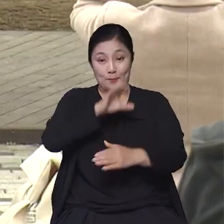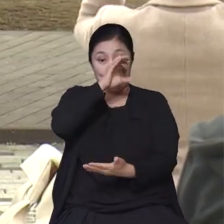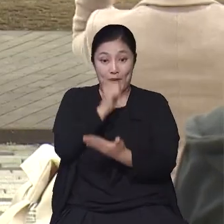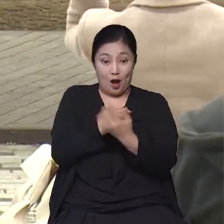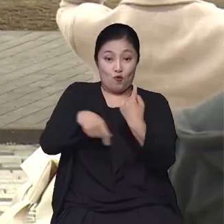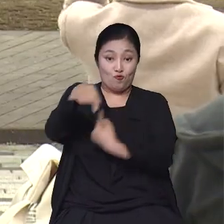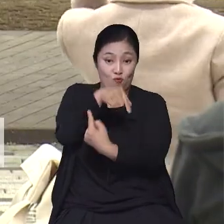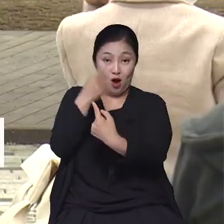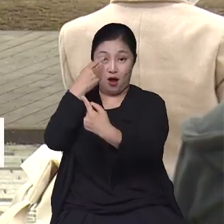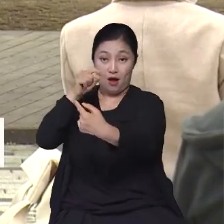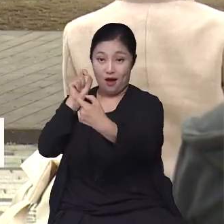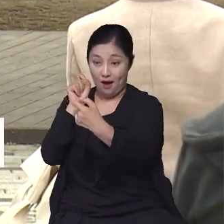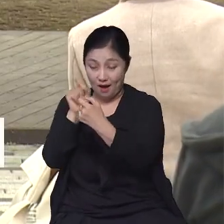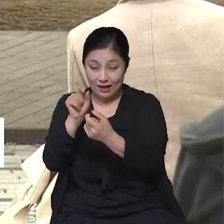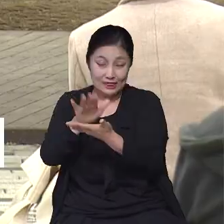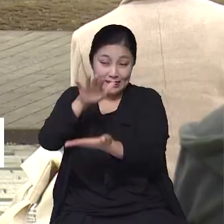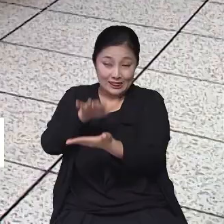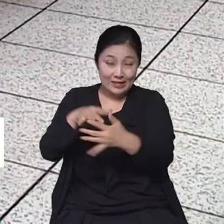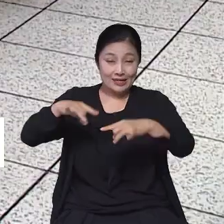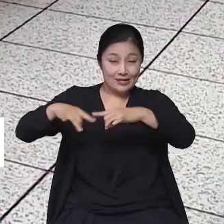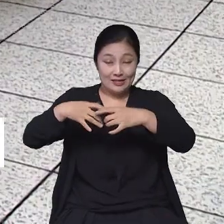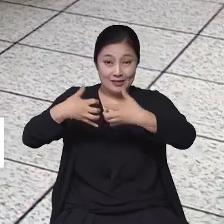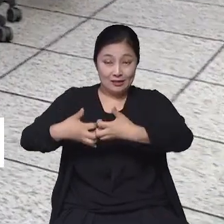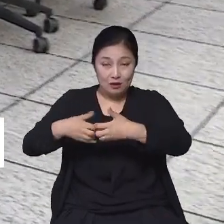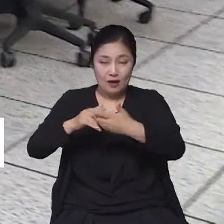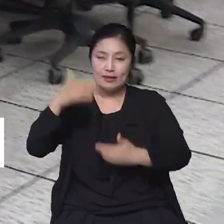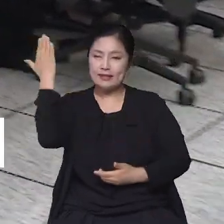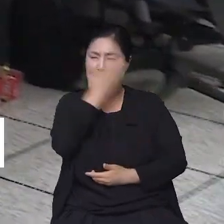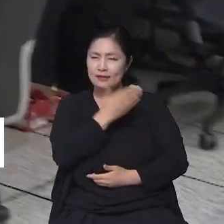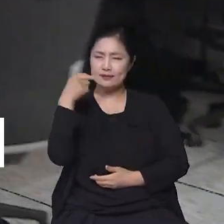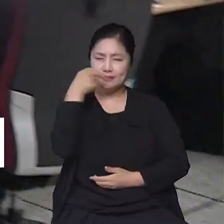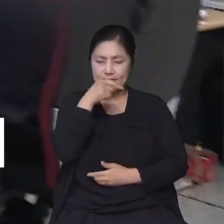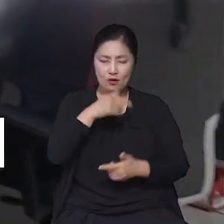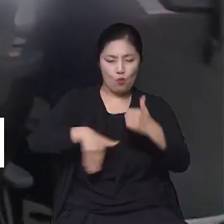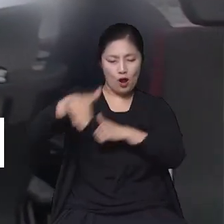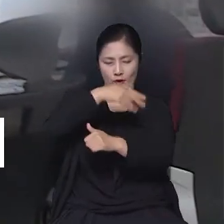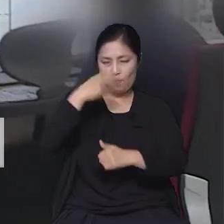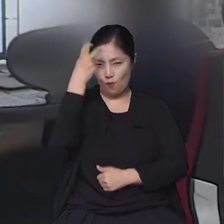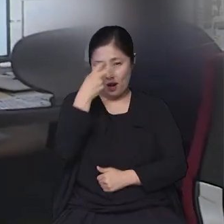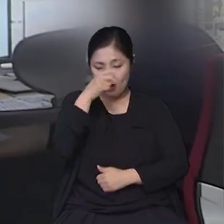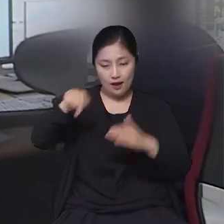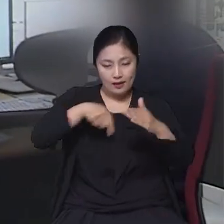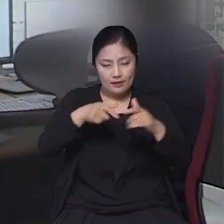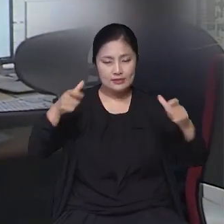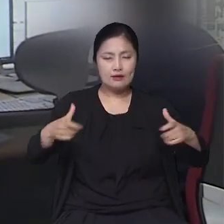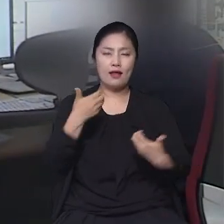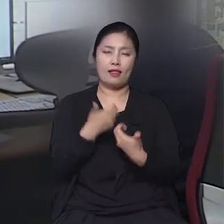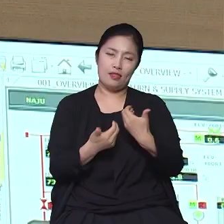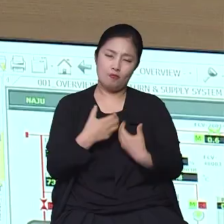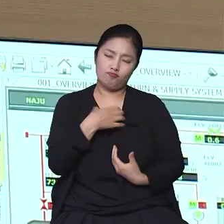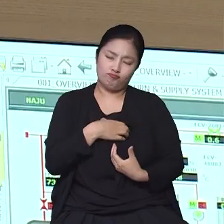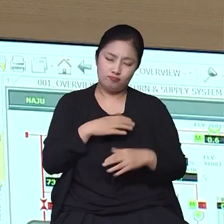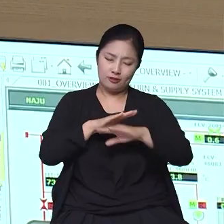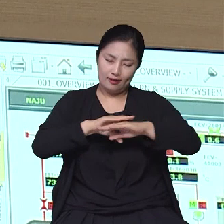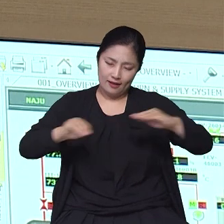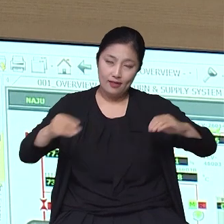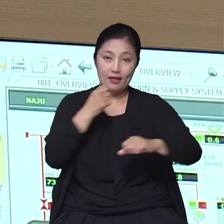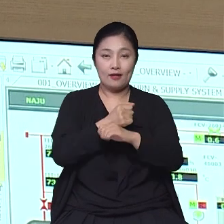운전을 앞둔 나주 SRF 열병합발전소가 투명하고 철저한 환경관리 속에 지역 간 갈등과 우려를